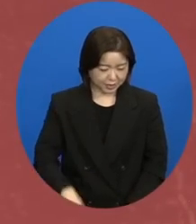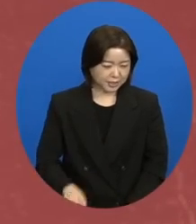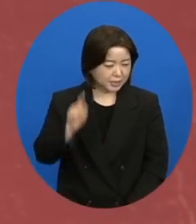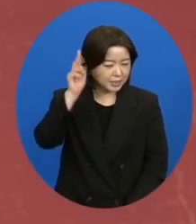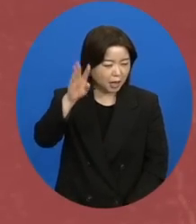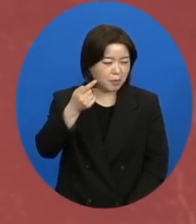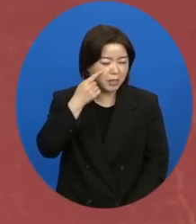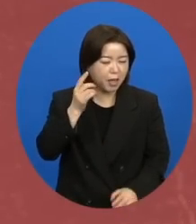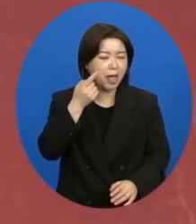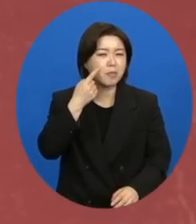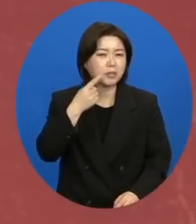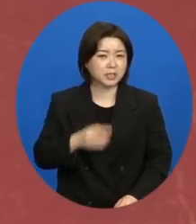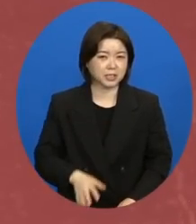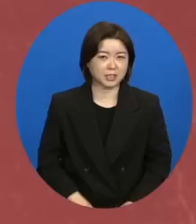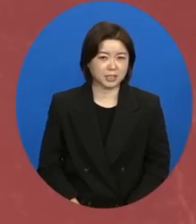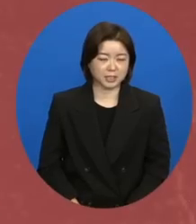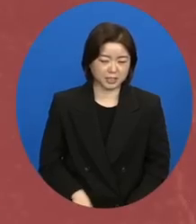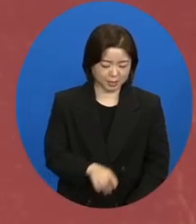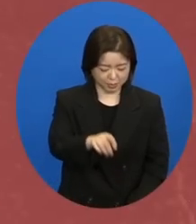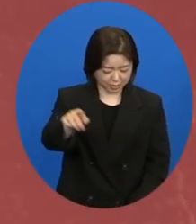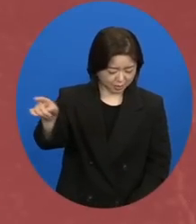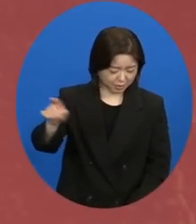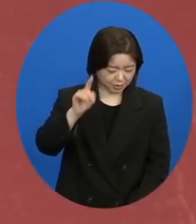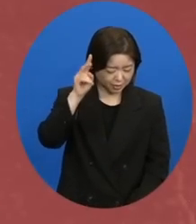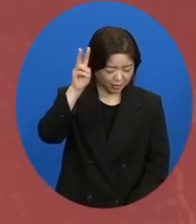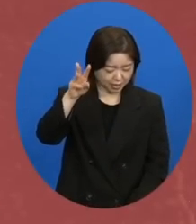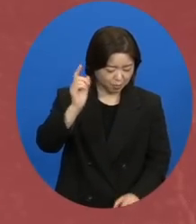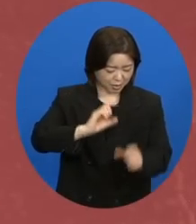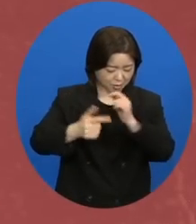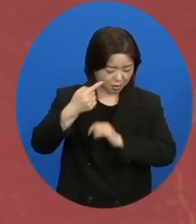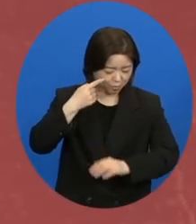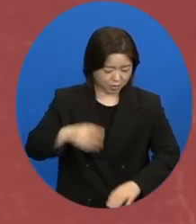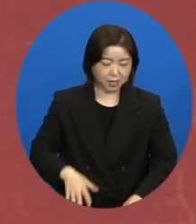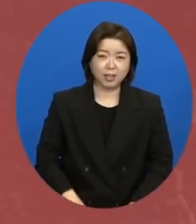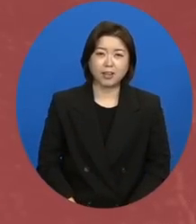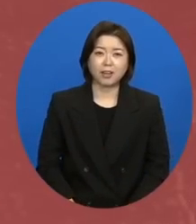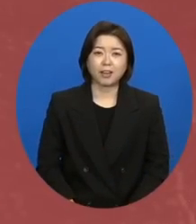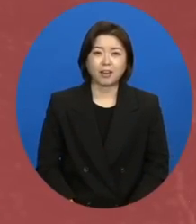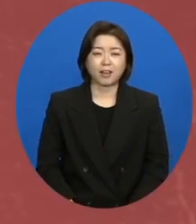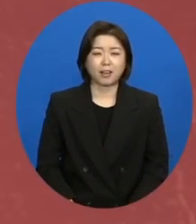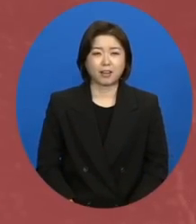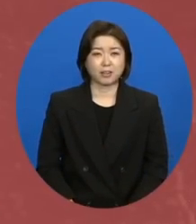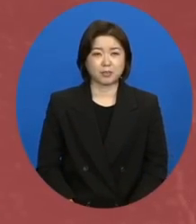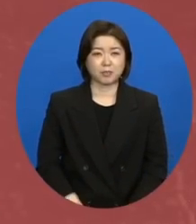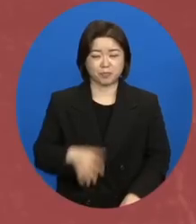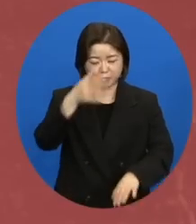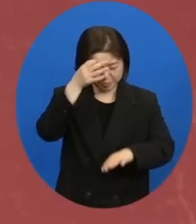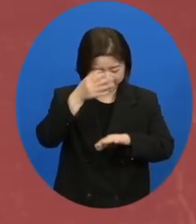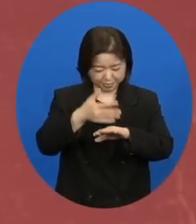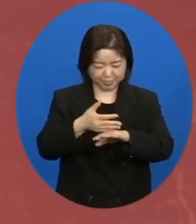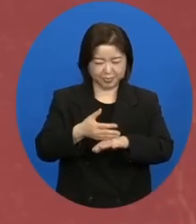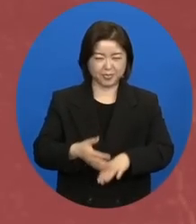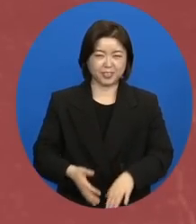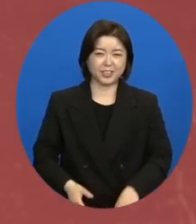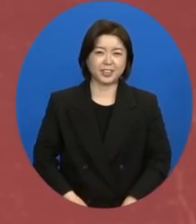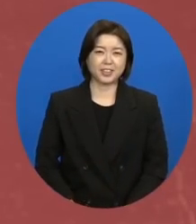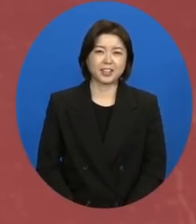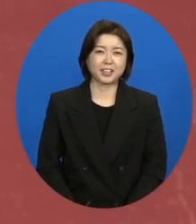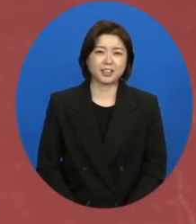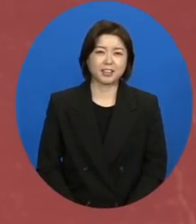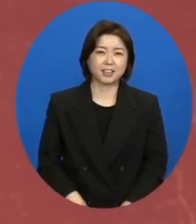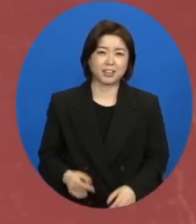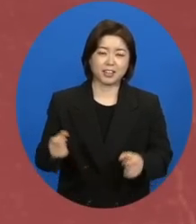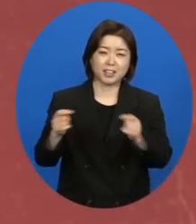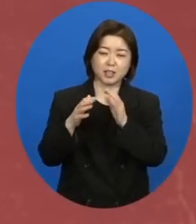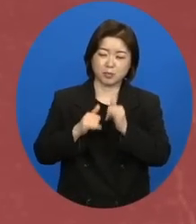파지. 에미나의 새끼들 3일만 더 파면 되는 거. 네, 죄송해요. 옆에